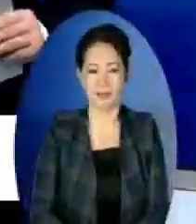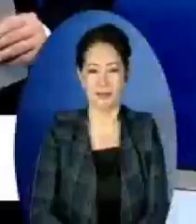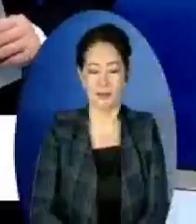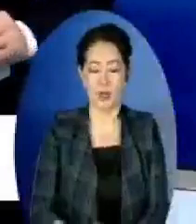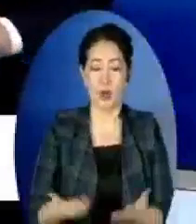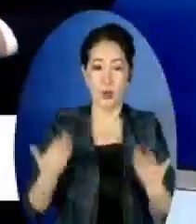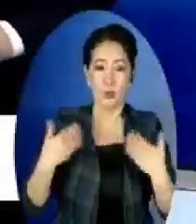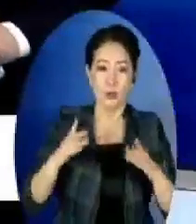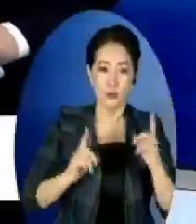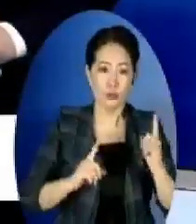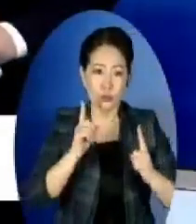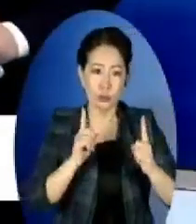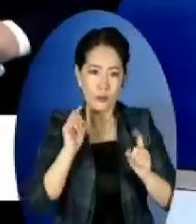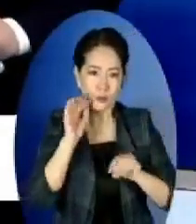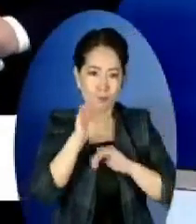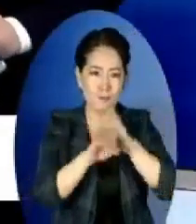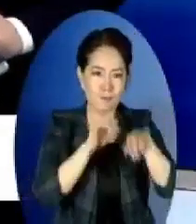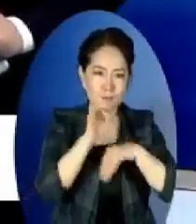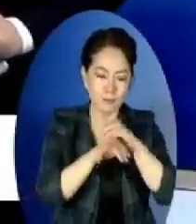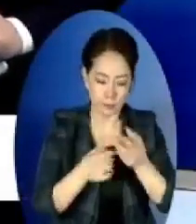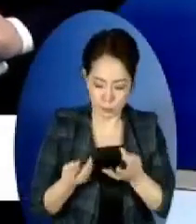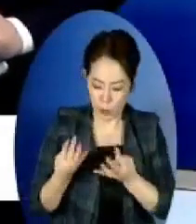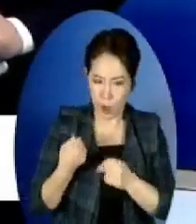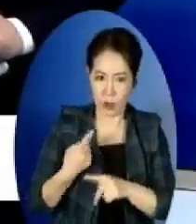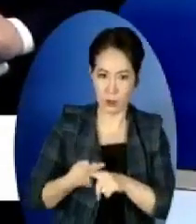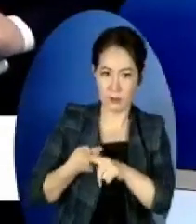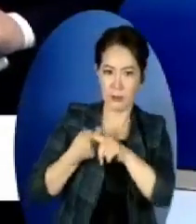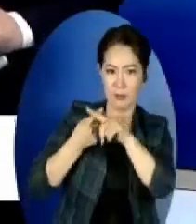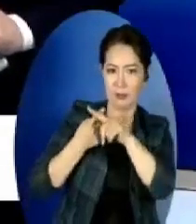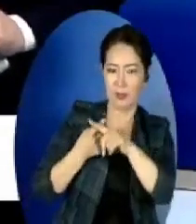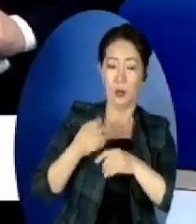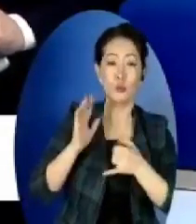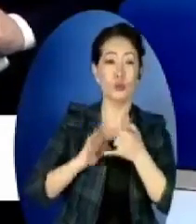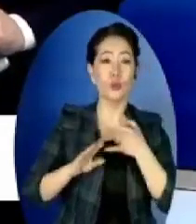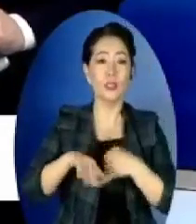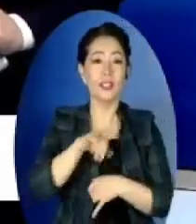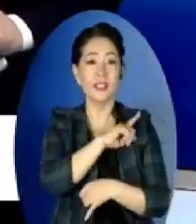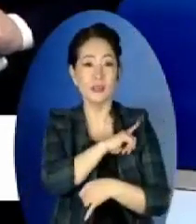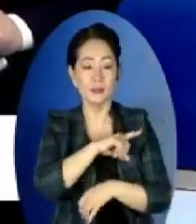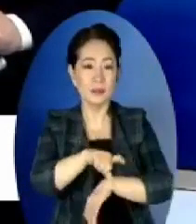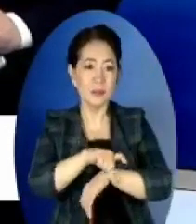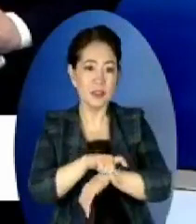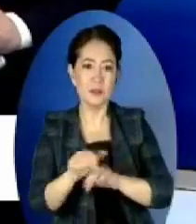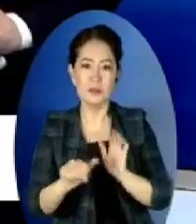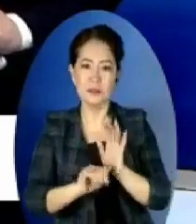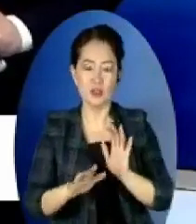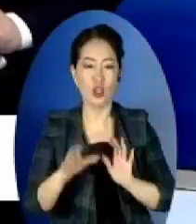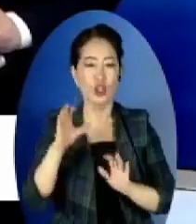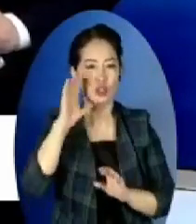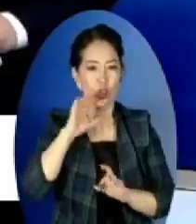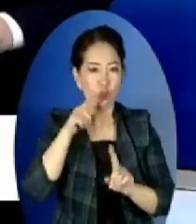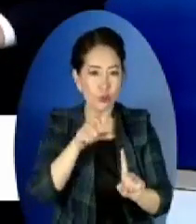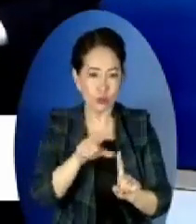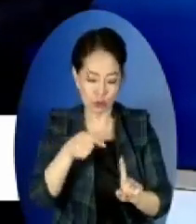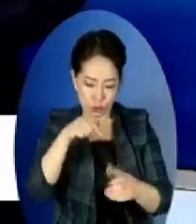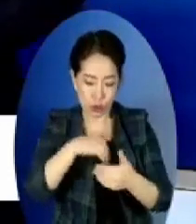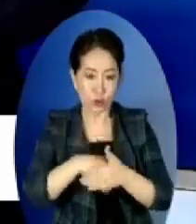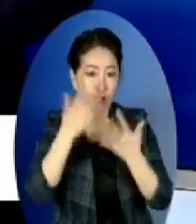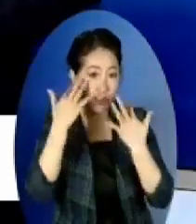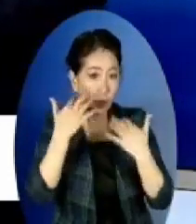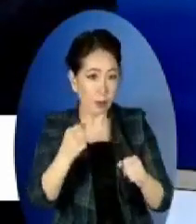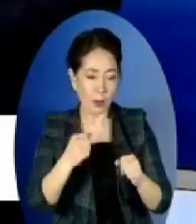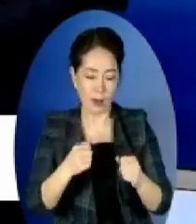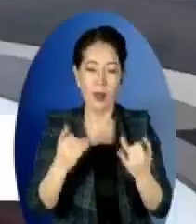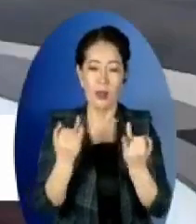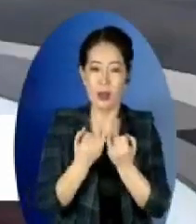Бүжгийн тулааныг зорж очих хүмүүсийн тоо улам бүр нэмэгдэж байгаа учраас хамгийн сүүлийн тэмцээнэ мэрэгжлийн бус сонирхогчдын дунд зохион байгуулсан байна. Техник